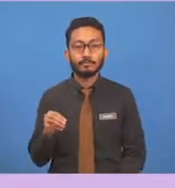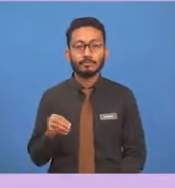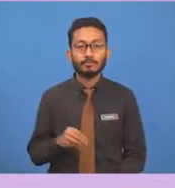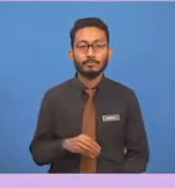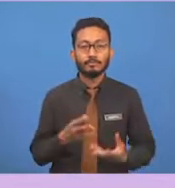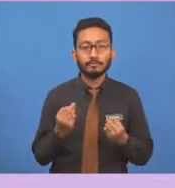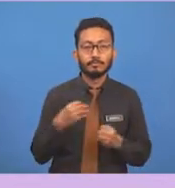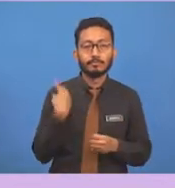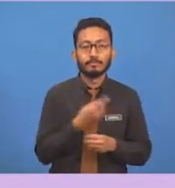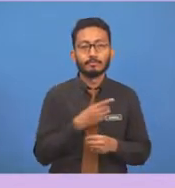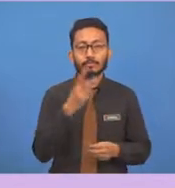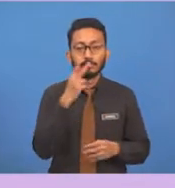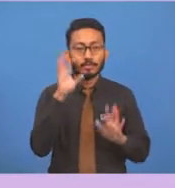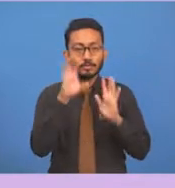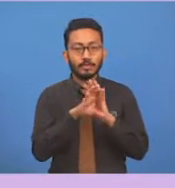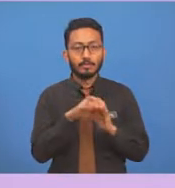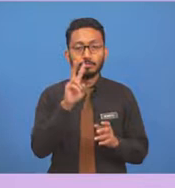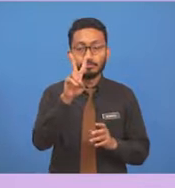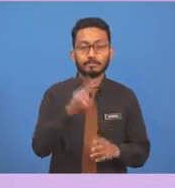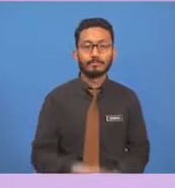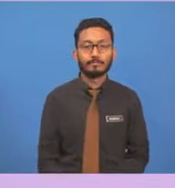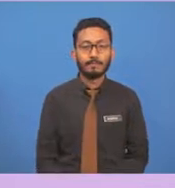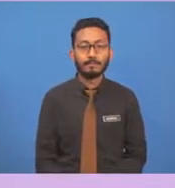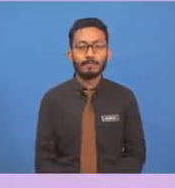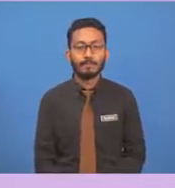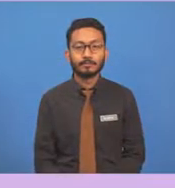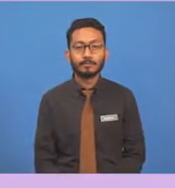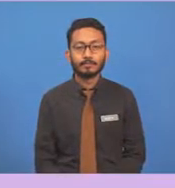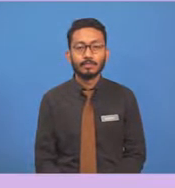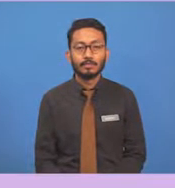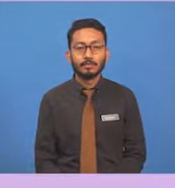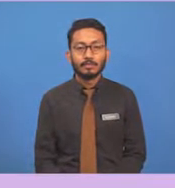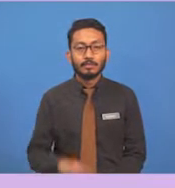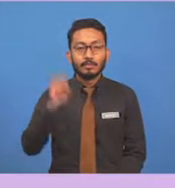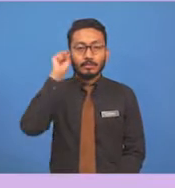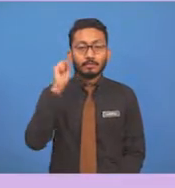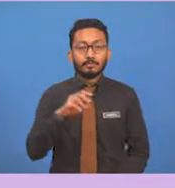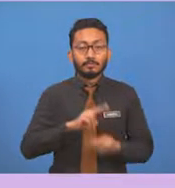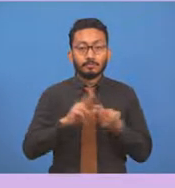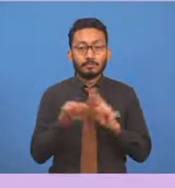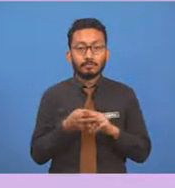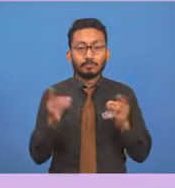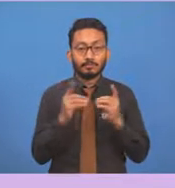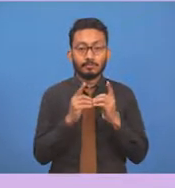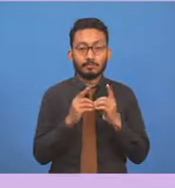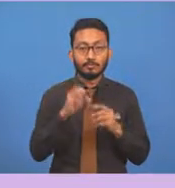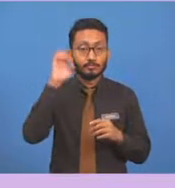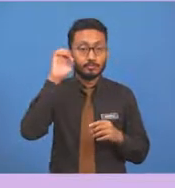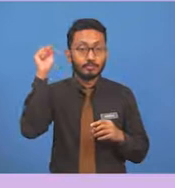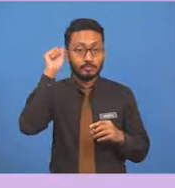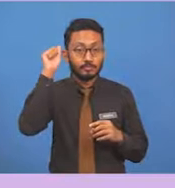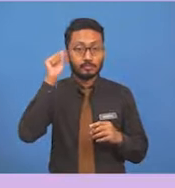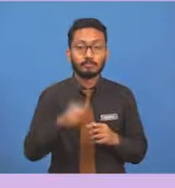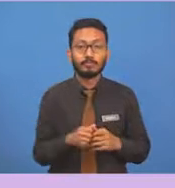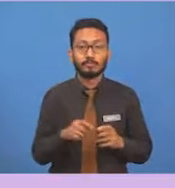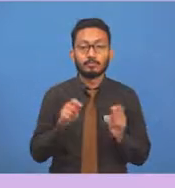ini. Situasi 2. Sachin dan rakan-rakannya terjumpa Encik Selua, seorang pekerja